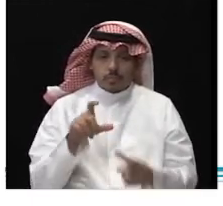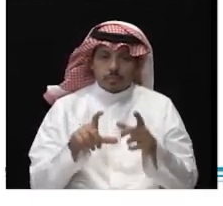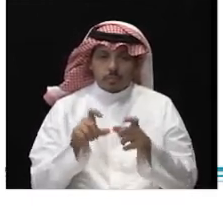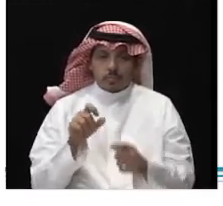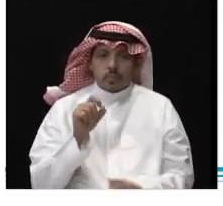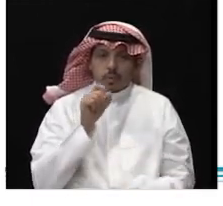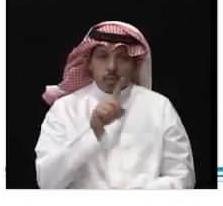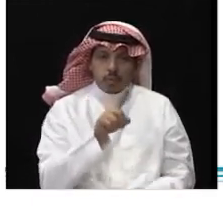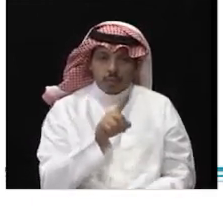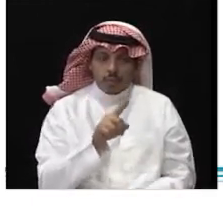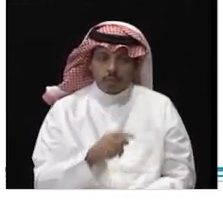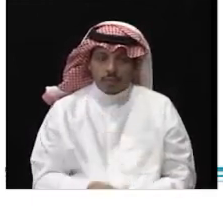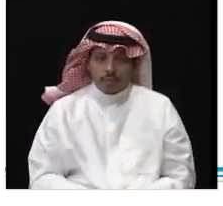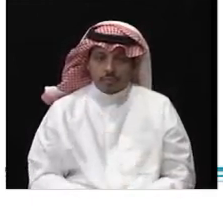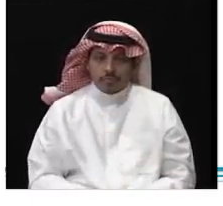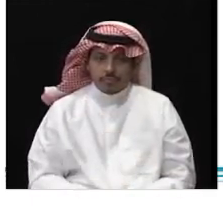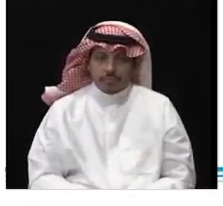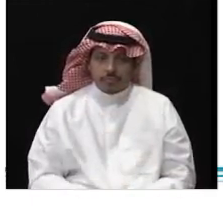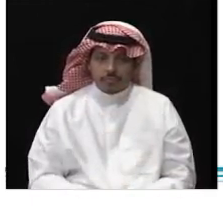الأولى